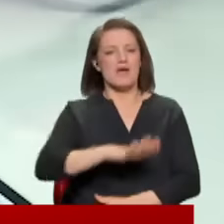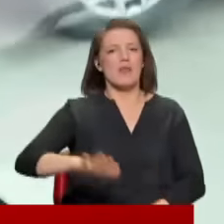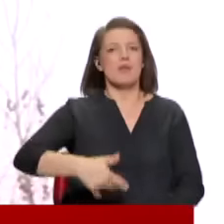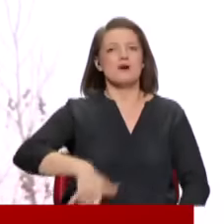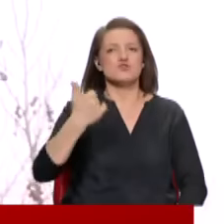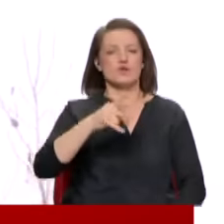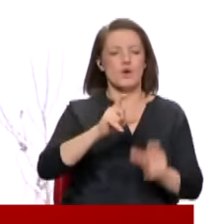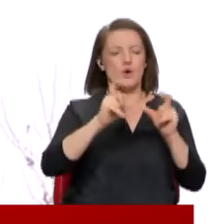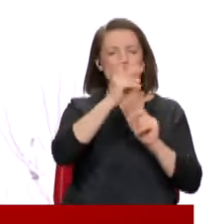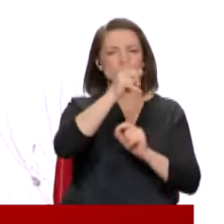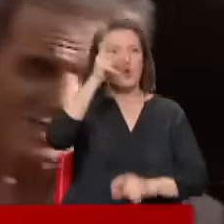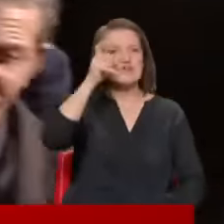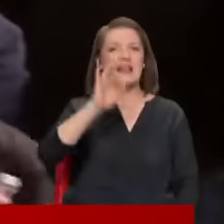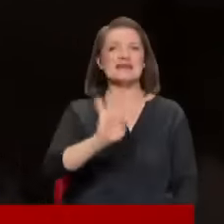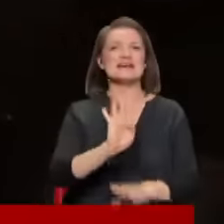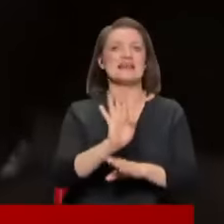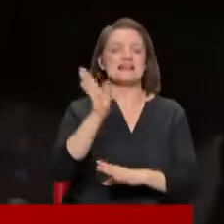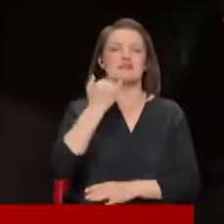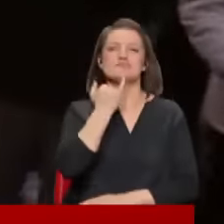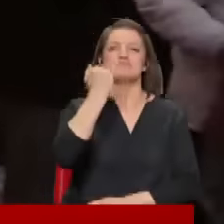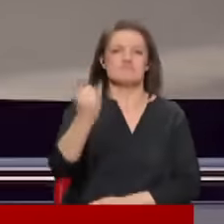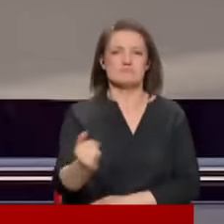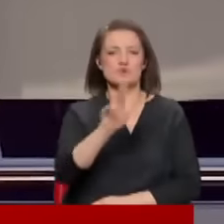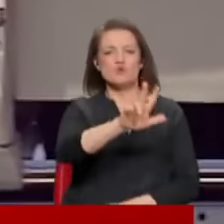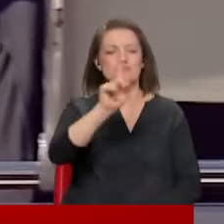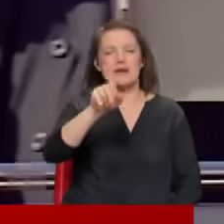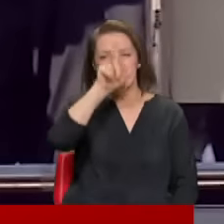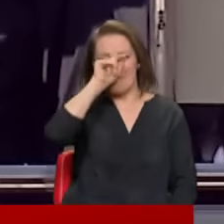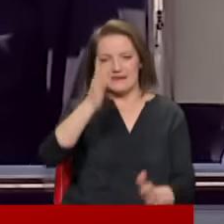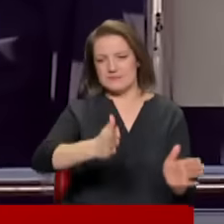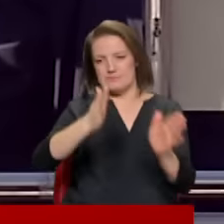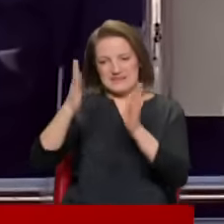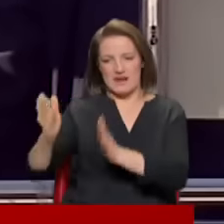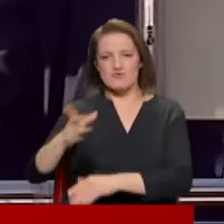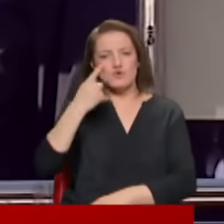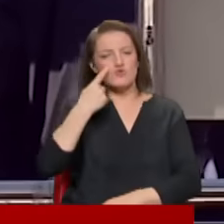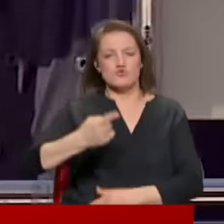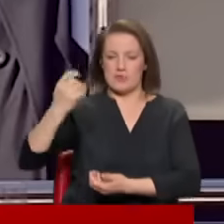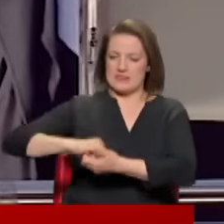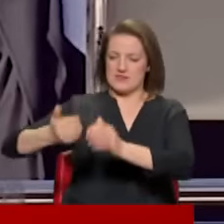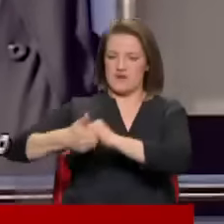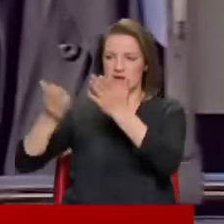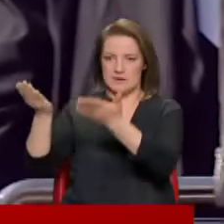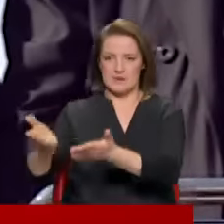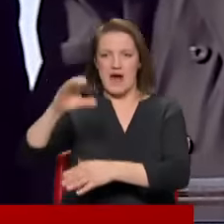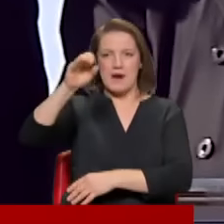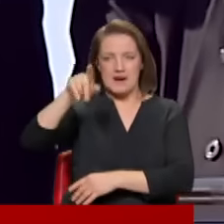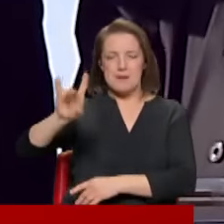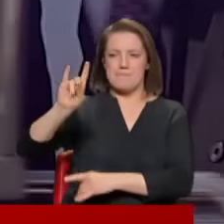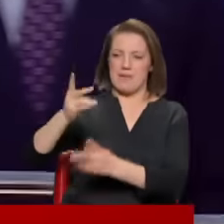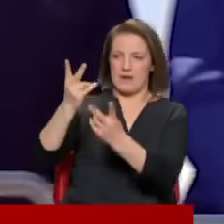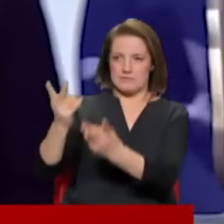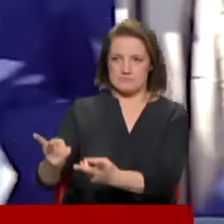Başkanı Özgür Özel de kırklar elindeydi. 31 Mart'ta bir tarafta Cumhur İttifakı, AK Parti ile